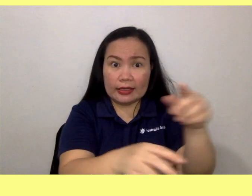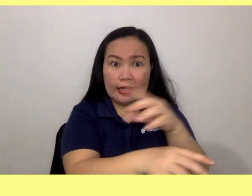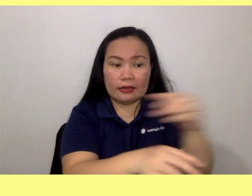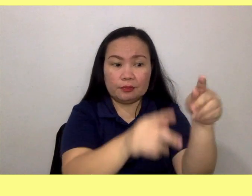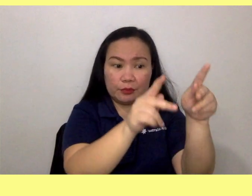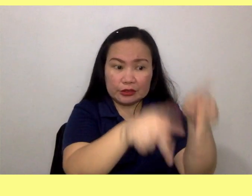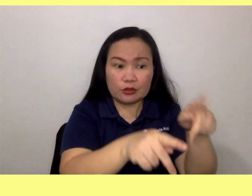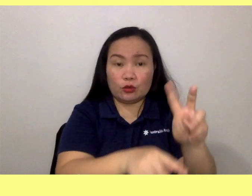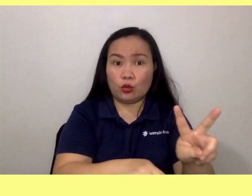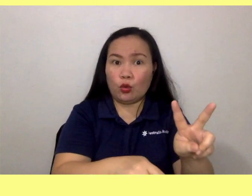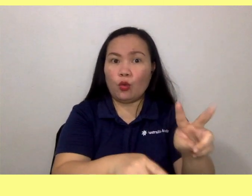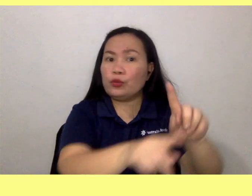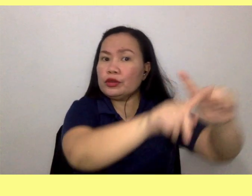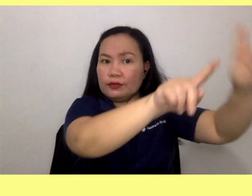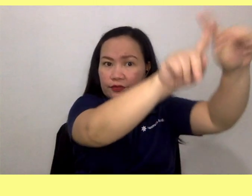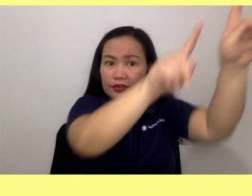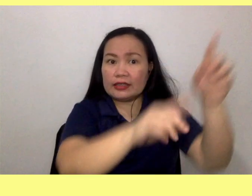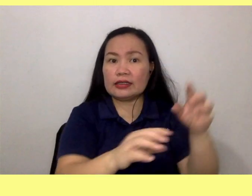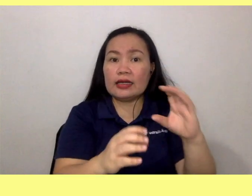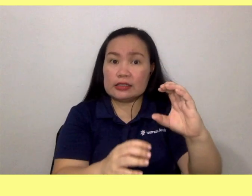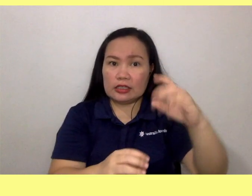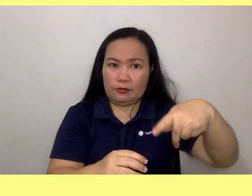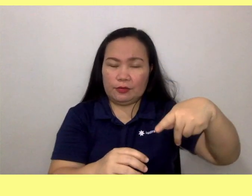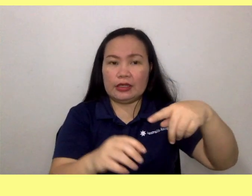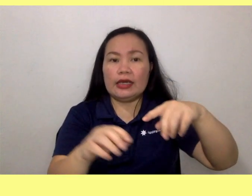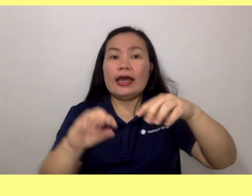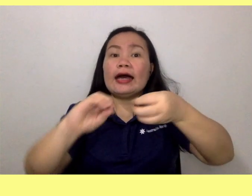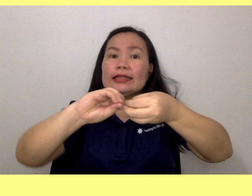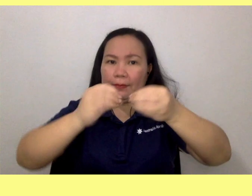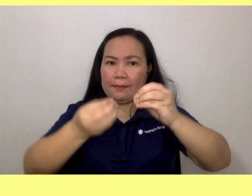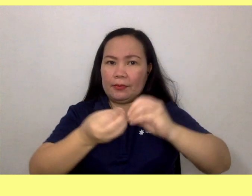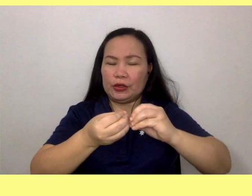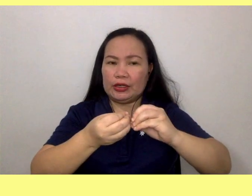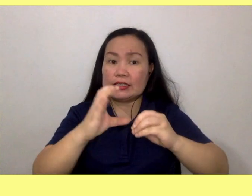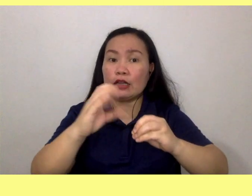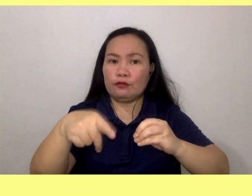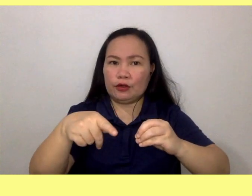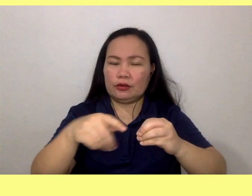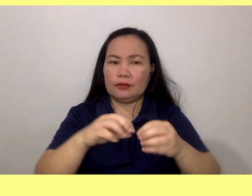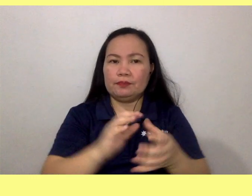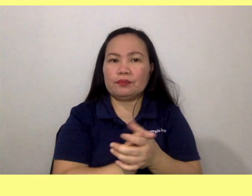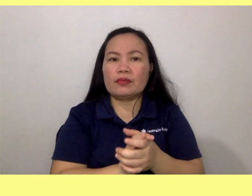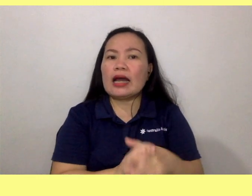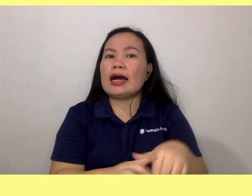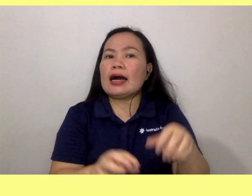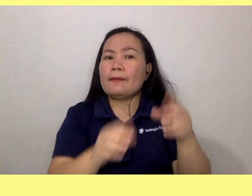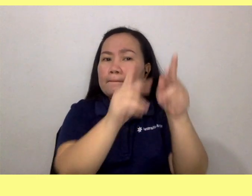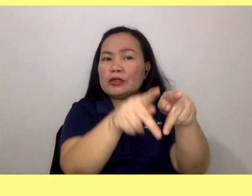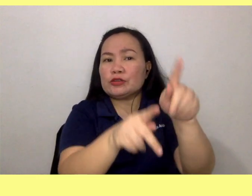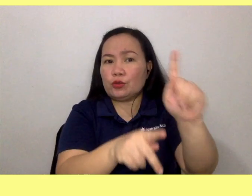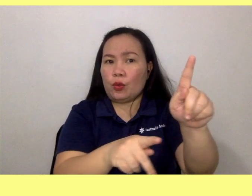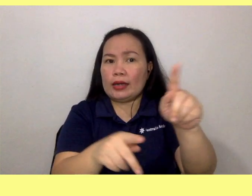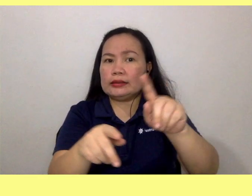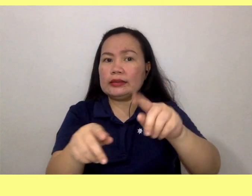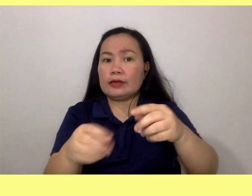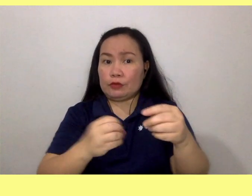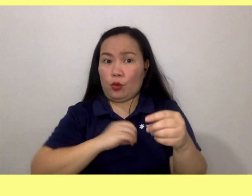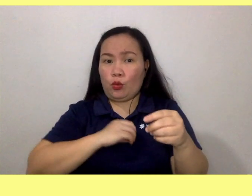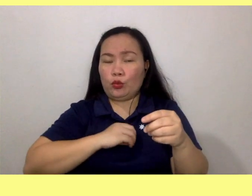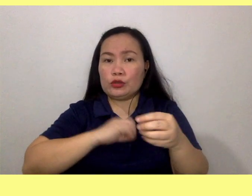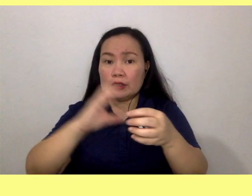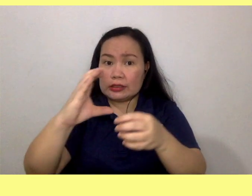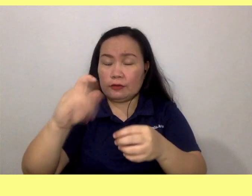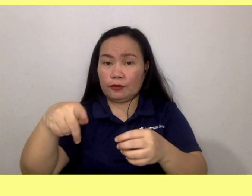number. Sa person 1, may sarili siyang cellphone number. Sa person 2, may sarili siyang cellphone number. Si person 3, may sarili